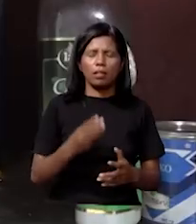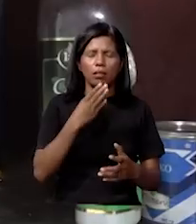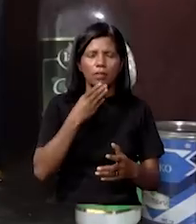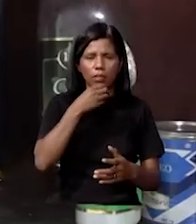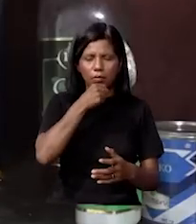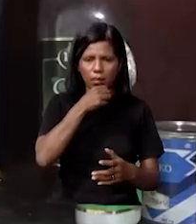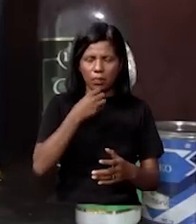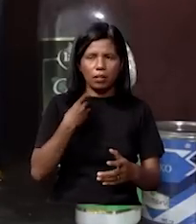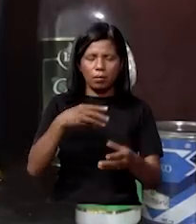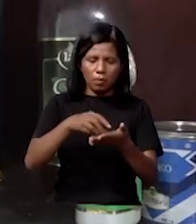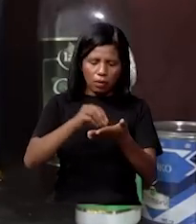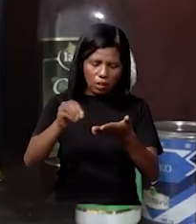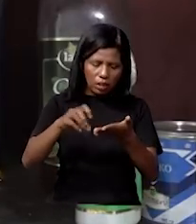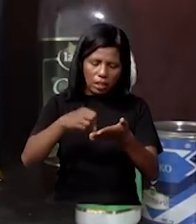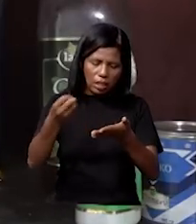loke